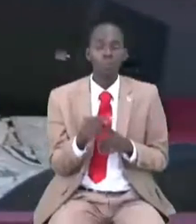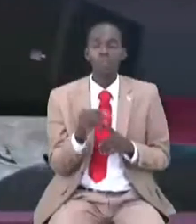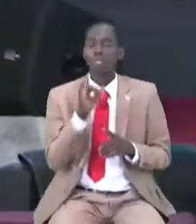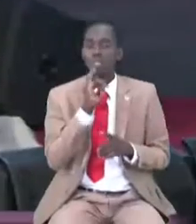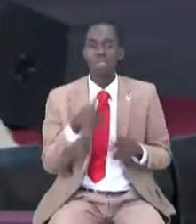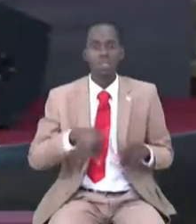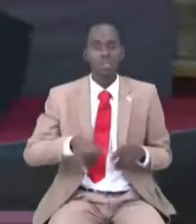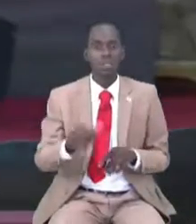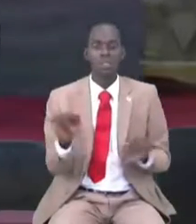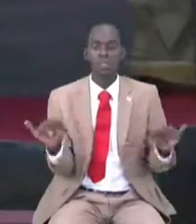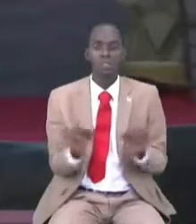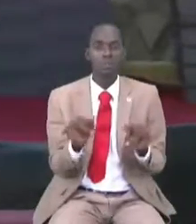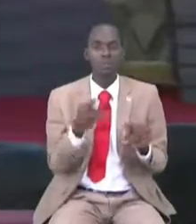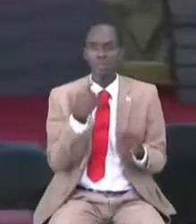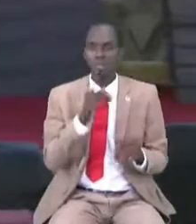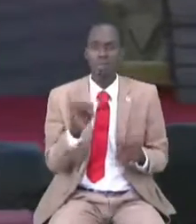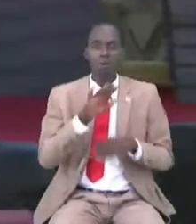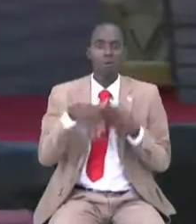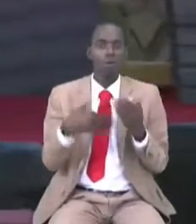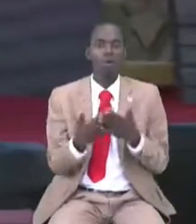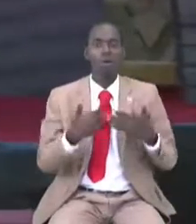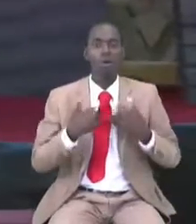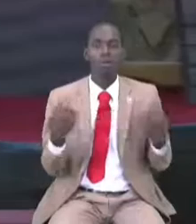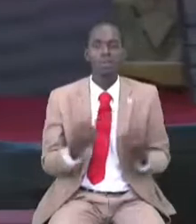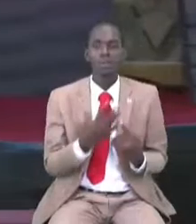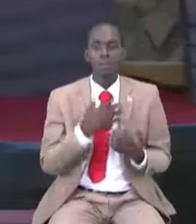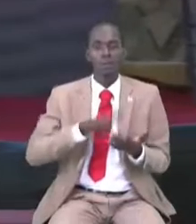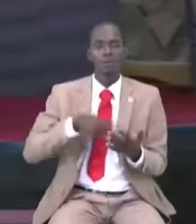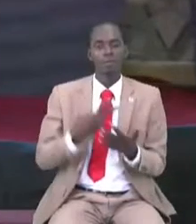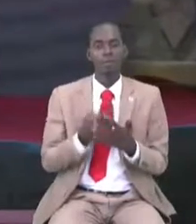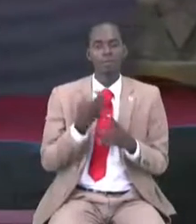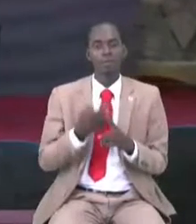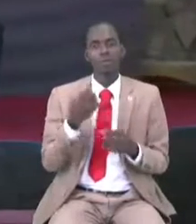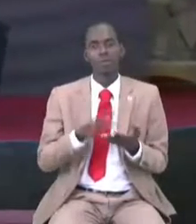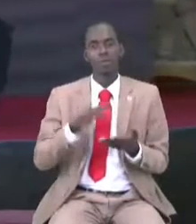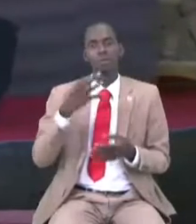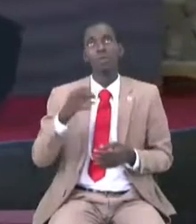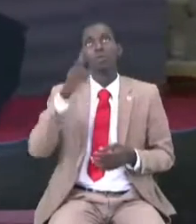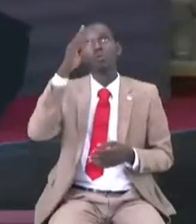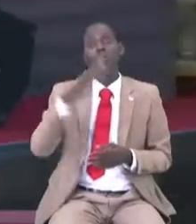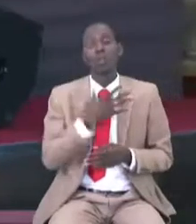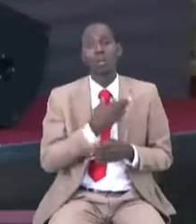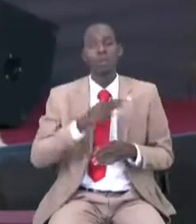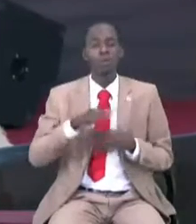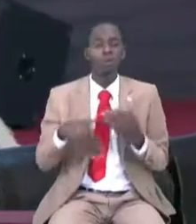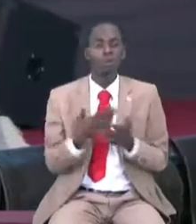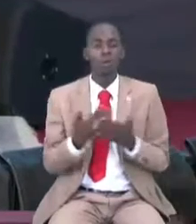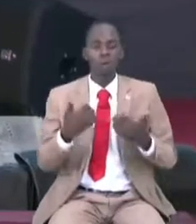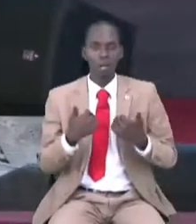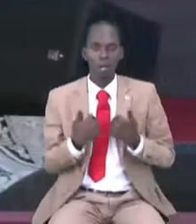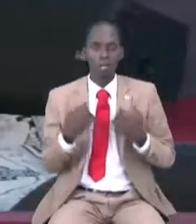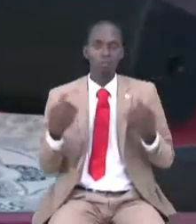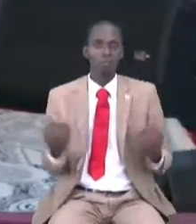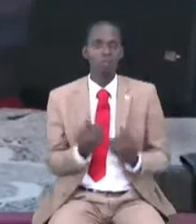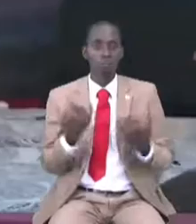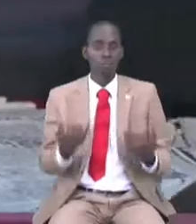Dieu. Et tous pêchent aujourd'hui. Le monde dans son entièreté est privé